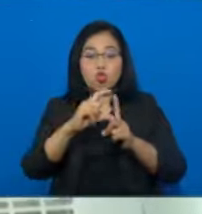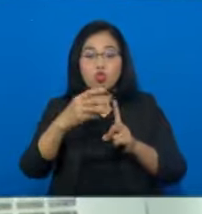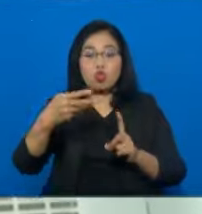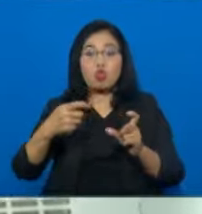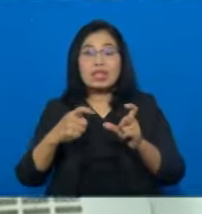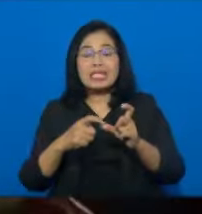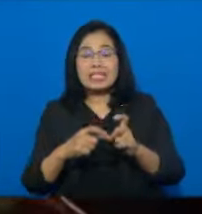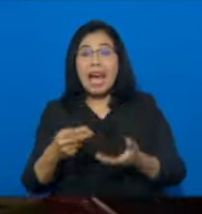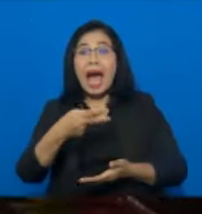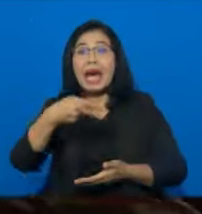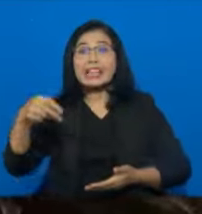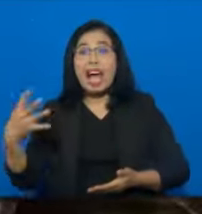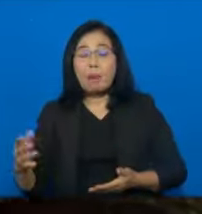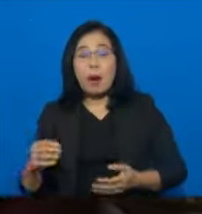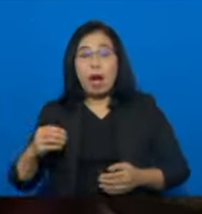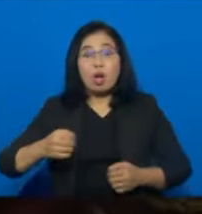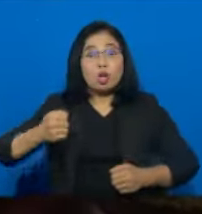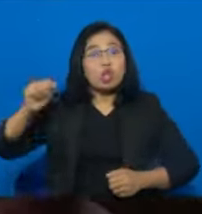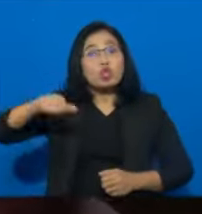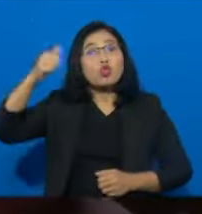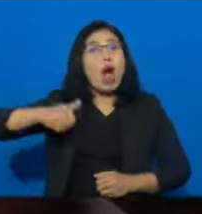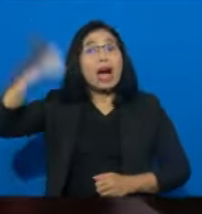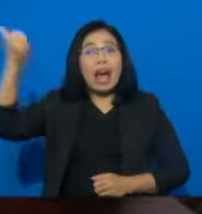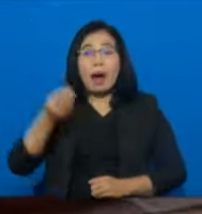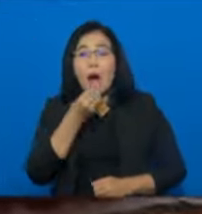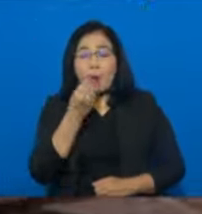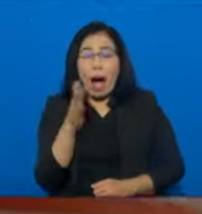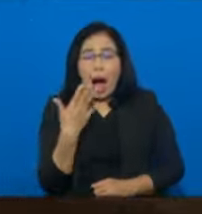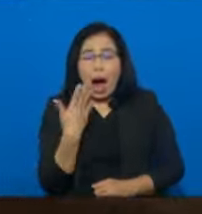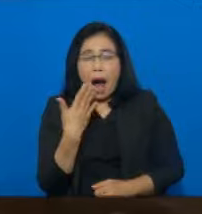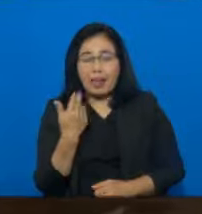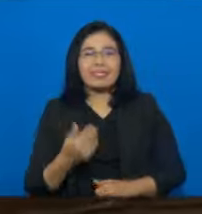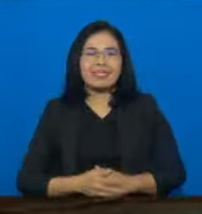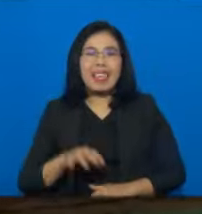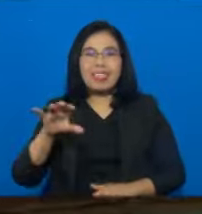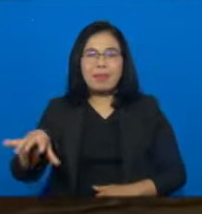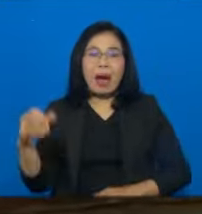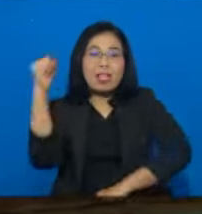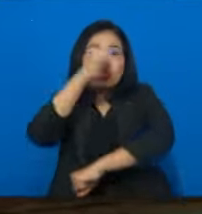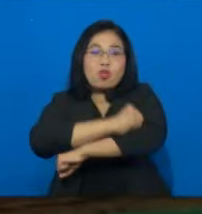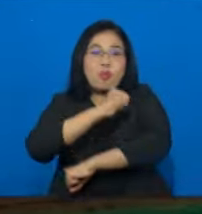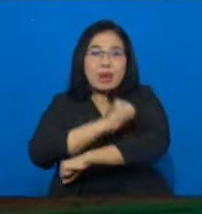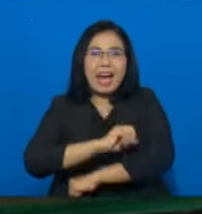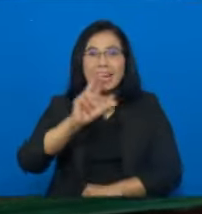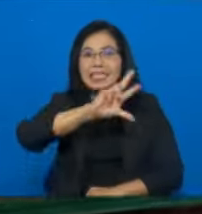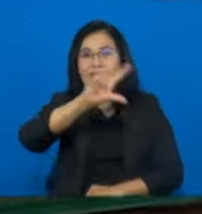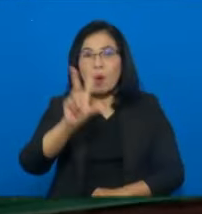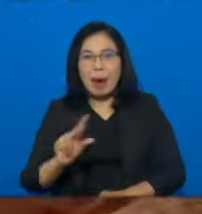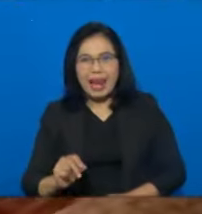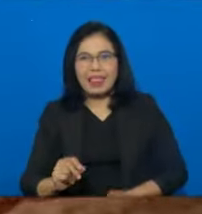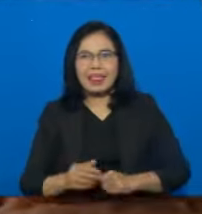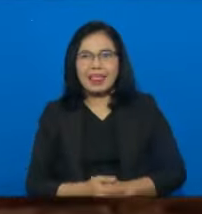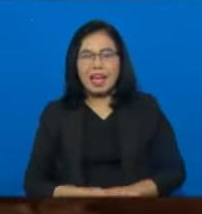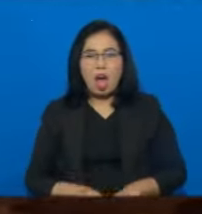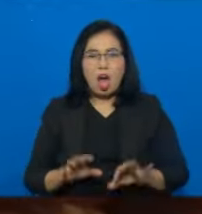Jalan Tanjung Kerta, Desa Licin, Kecamatan Cimalaka, Sumedang, Jawa Barat. Kedai ini menawarkan beragam bakso seafood seperti